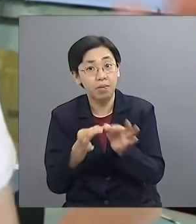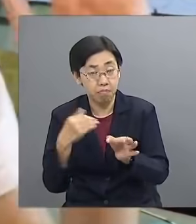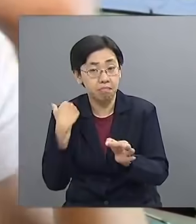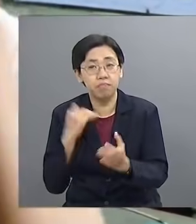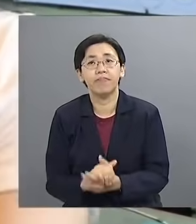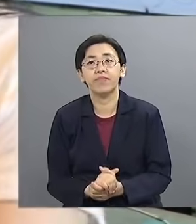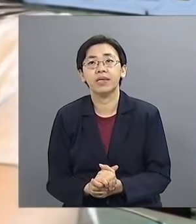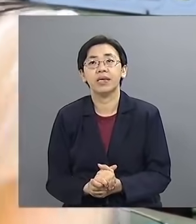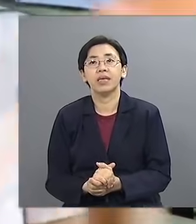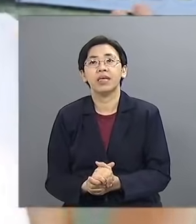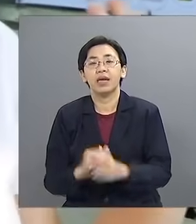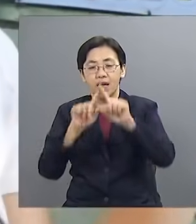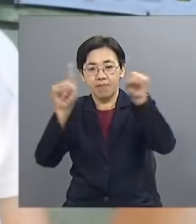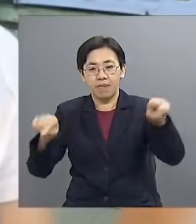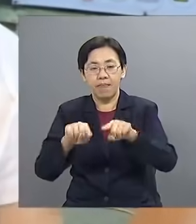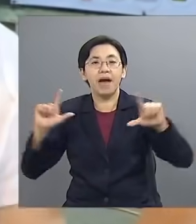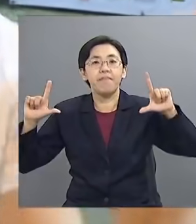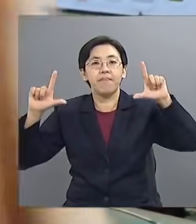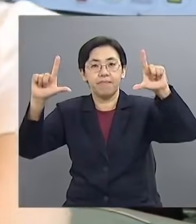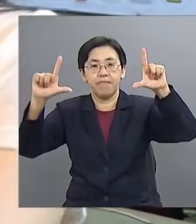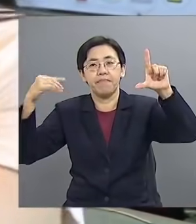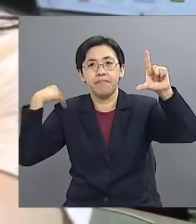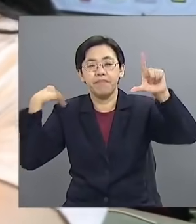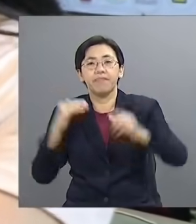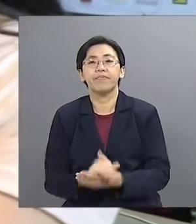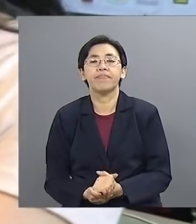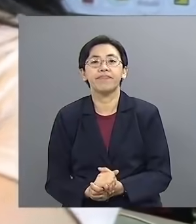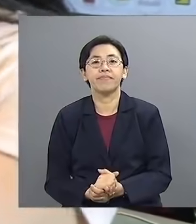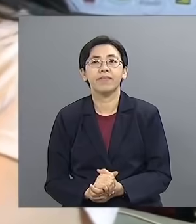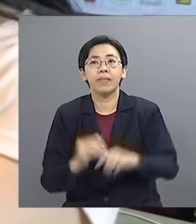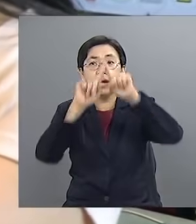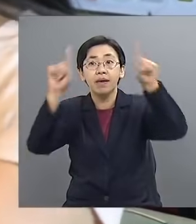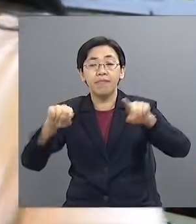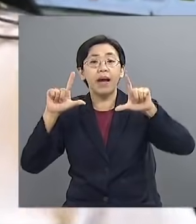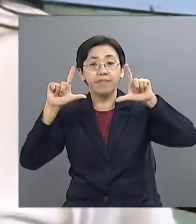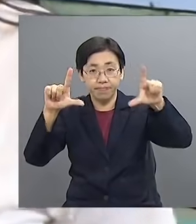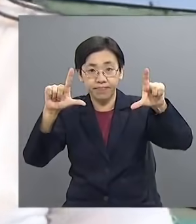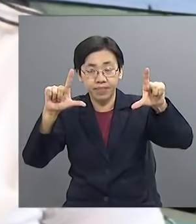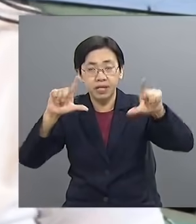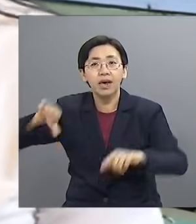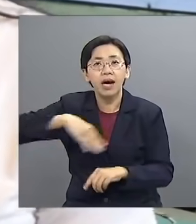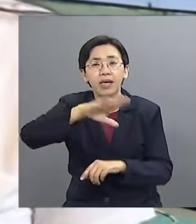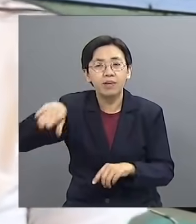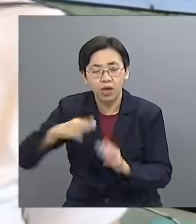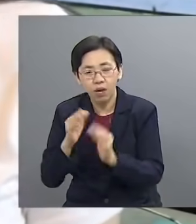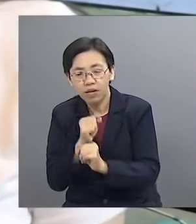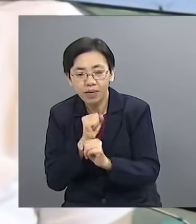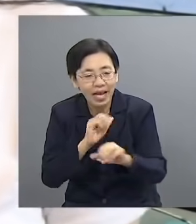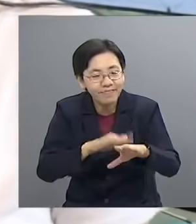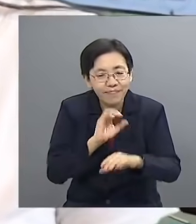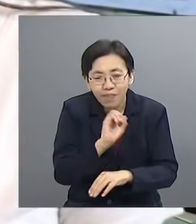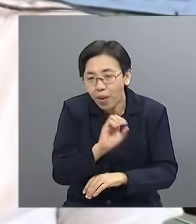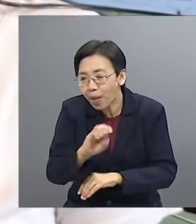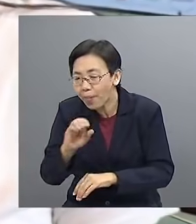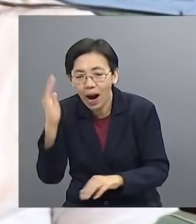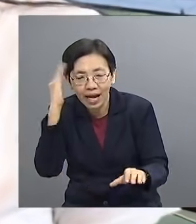ป้ายประกาศแล้วก็ให้ลูกค้า ให้พนักงานเดินแจ้งว่าลูกค้